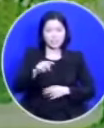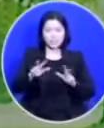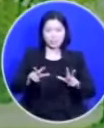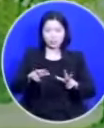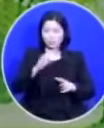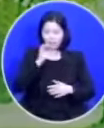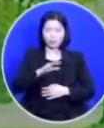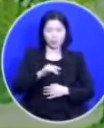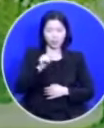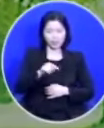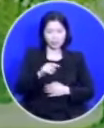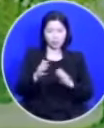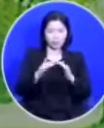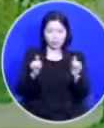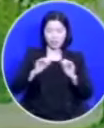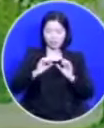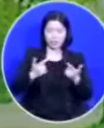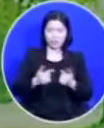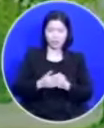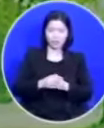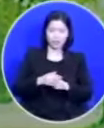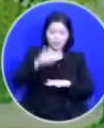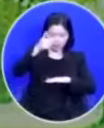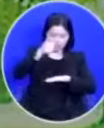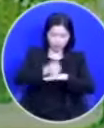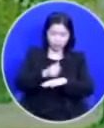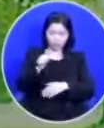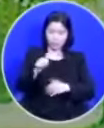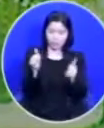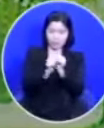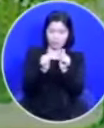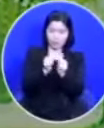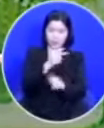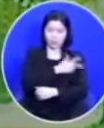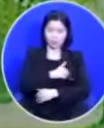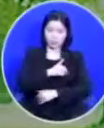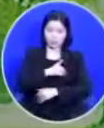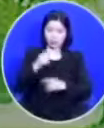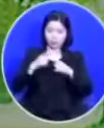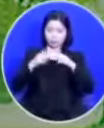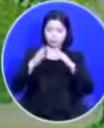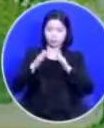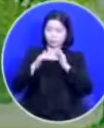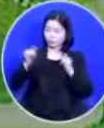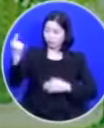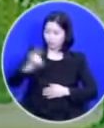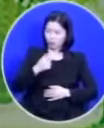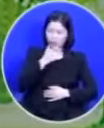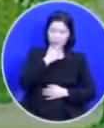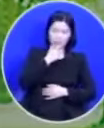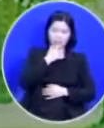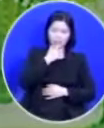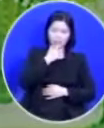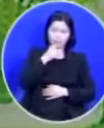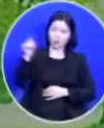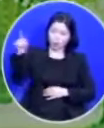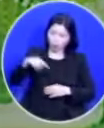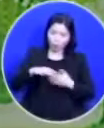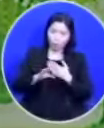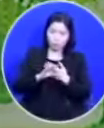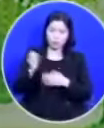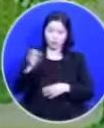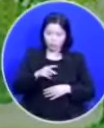아니잖아요 나중에는 이 남자 집사가 교인들이 오는것을 싫어 하는거 오면 또